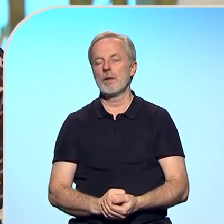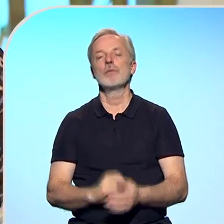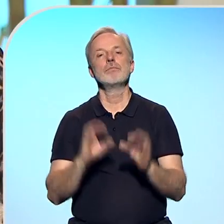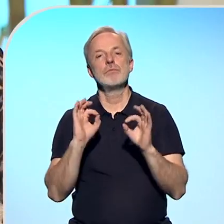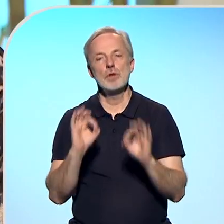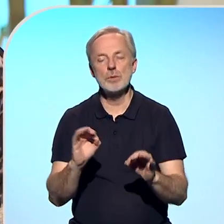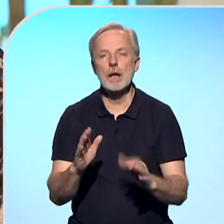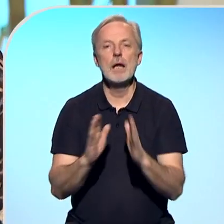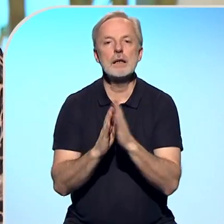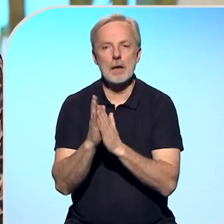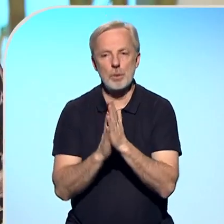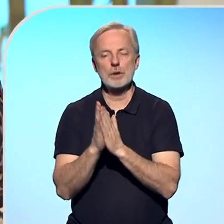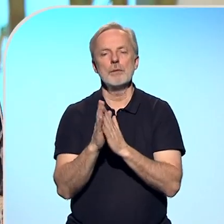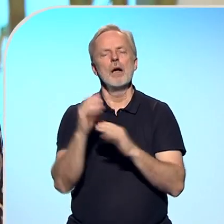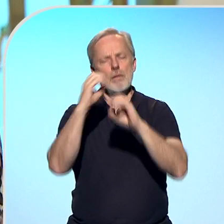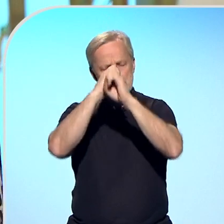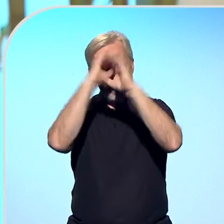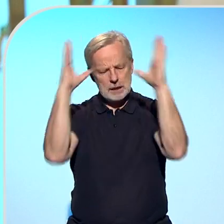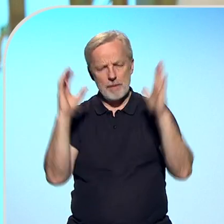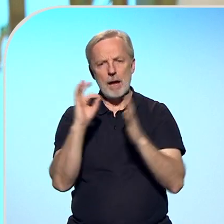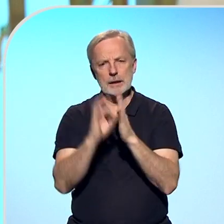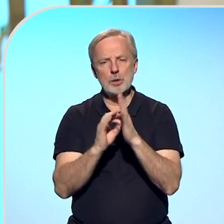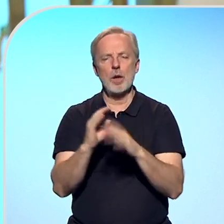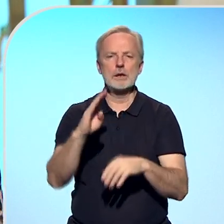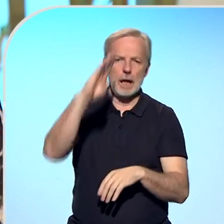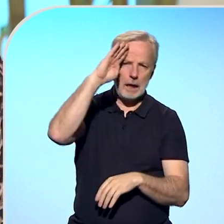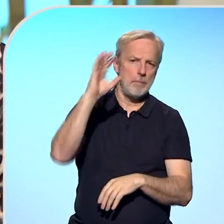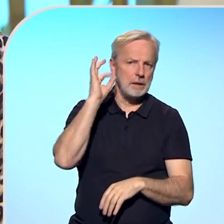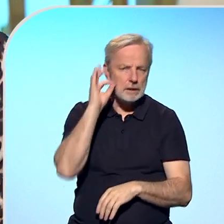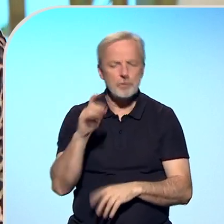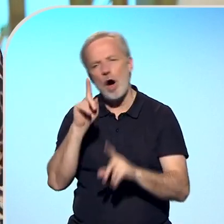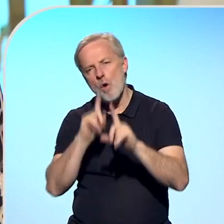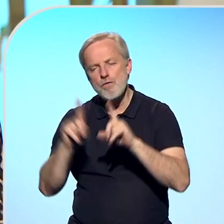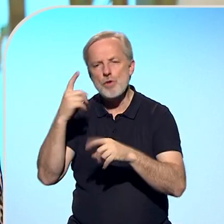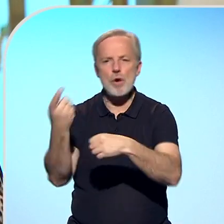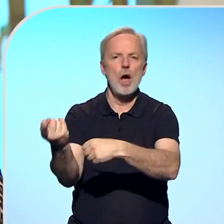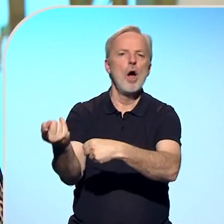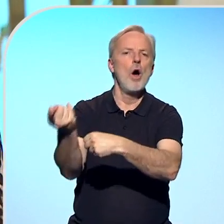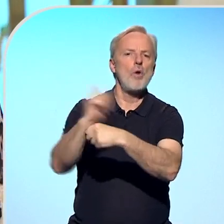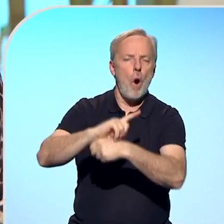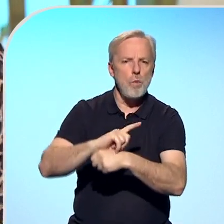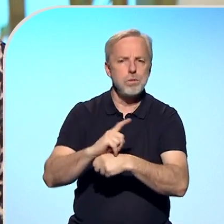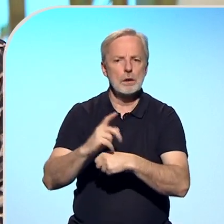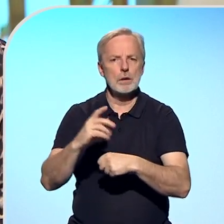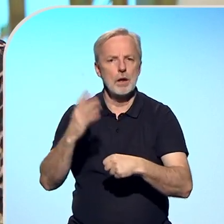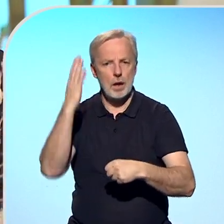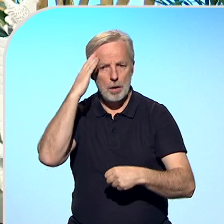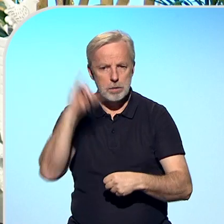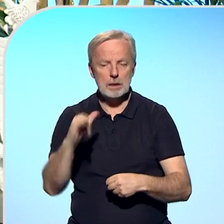tedy situaci, kdy mladý pár uvažuje o novém bydlení. Asi to nepůjde hned. Tak, obvykle to ano.